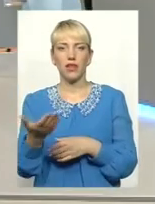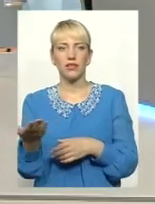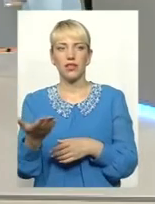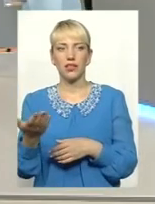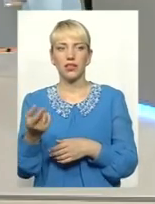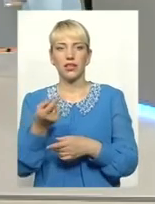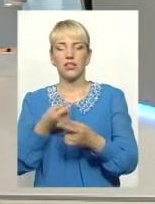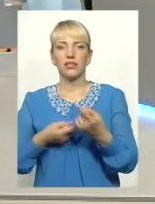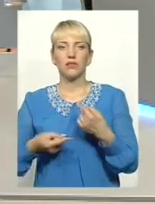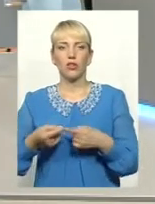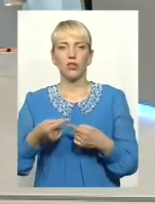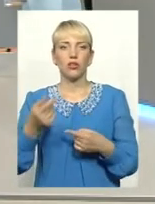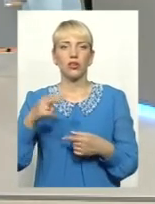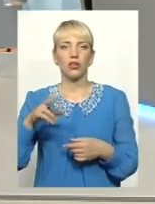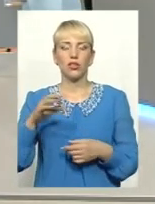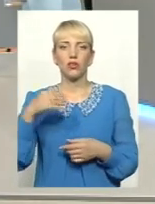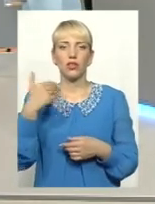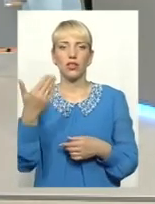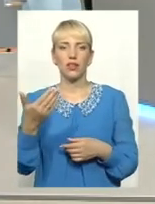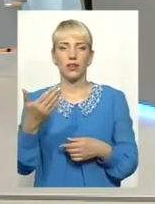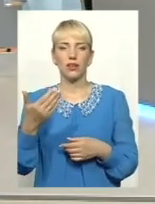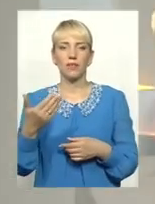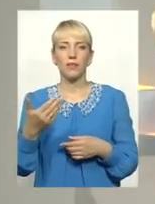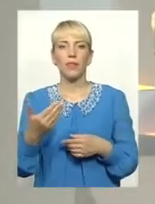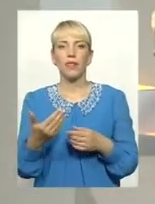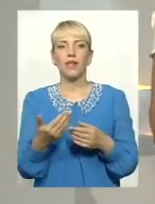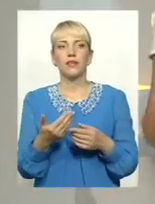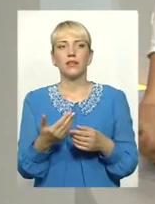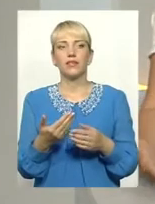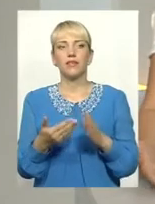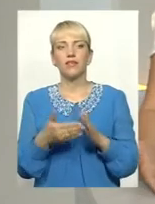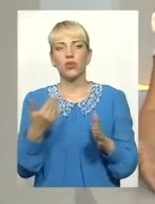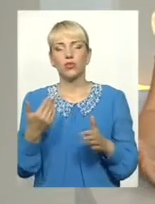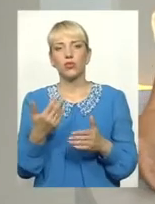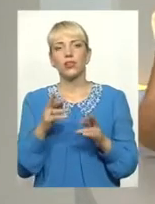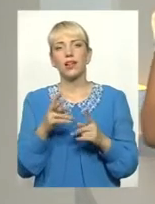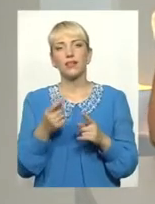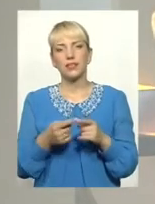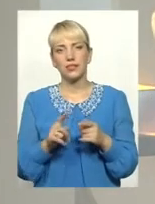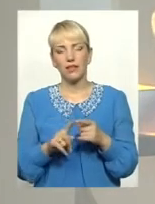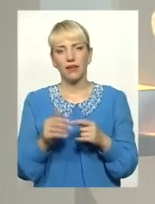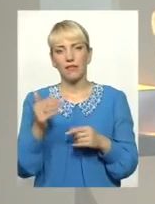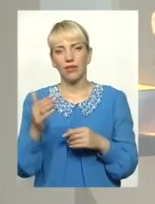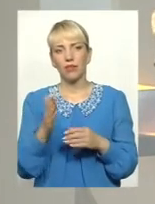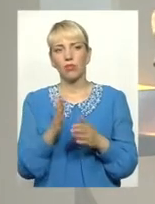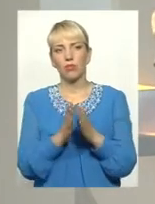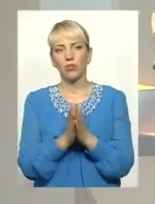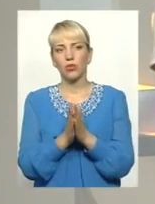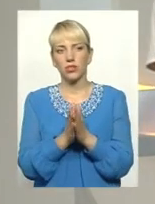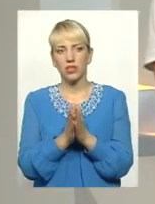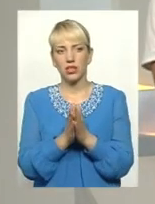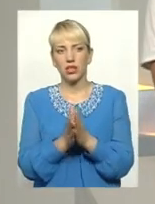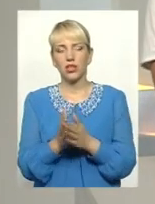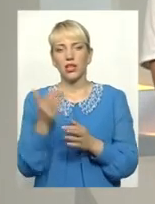зворотній до них відгук? Ну, от якщо там, як це, там ви попросили один раз, я так розумію,